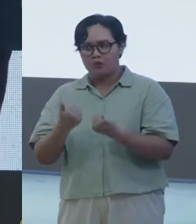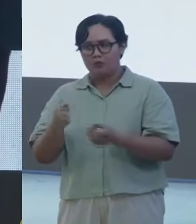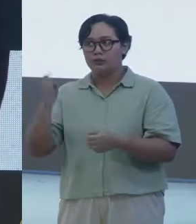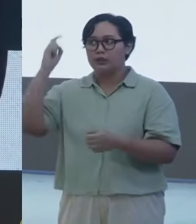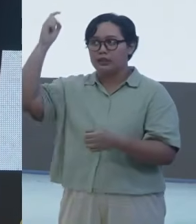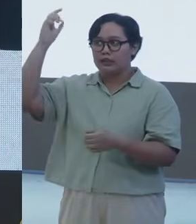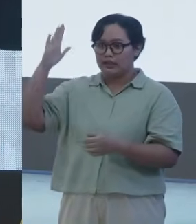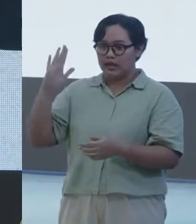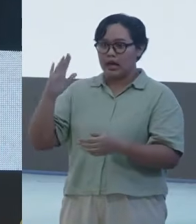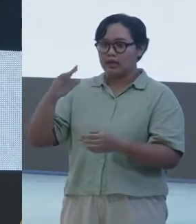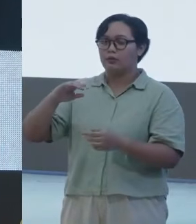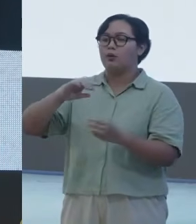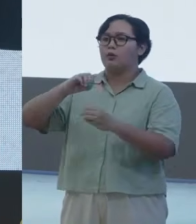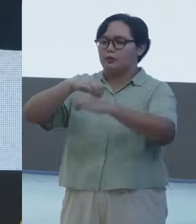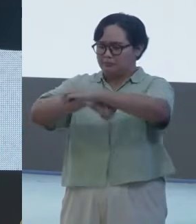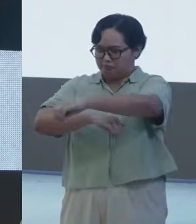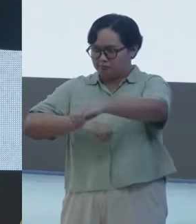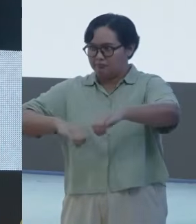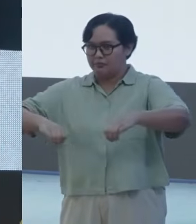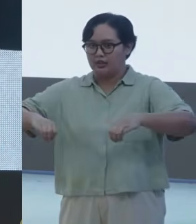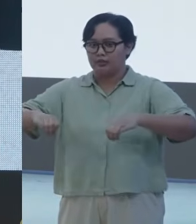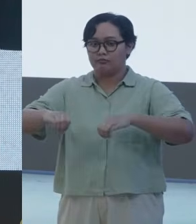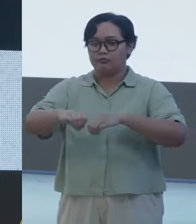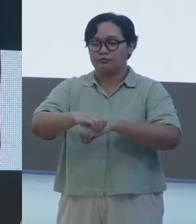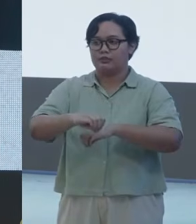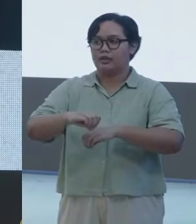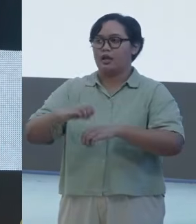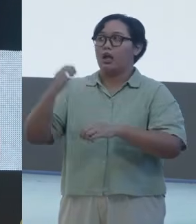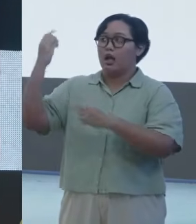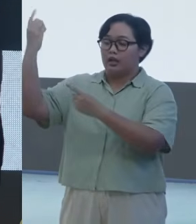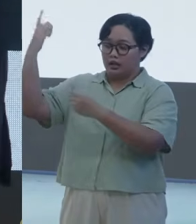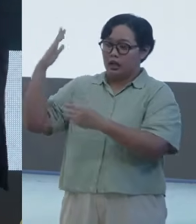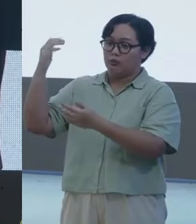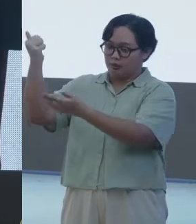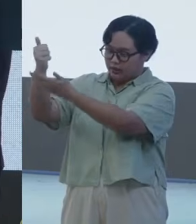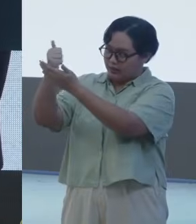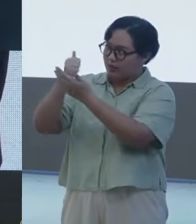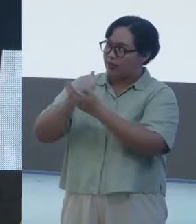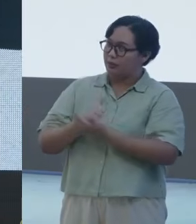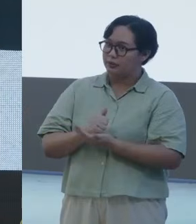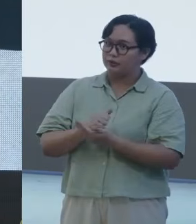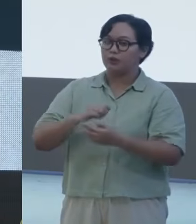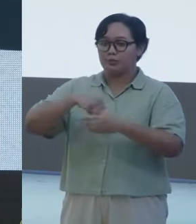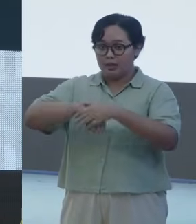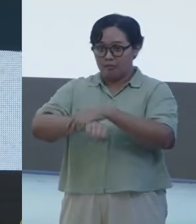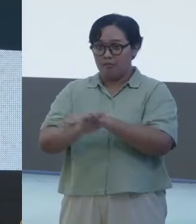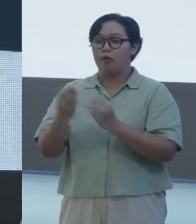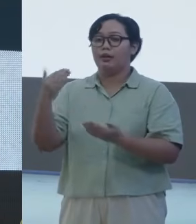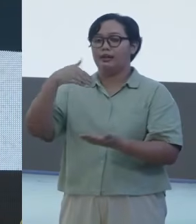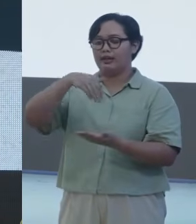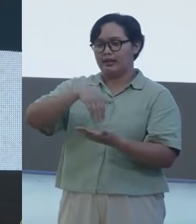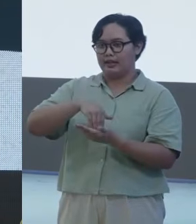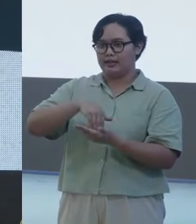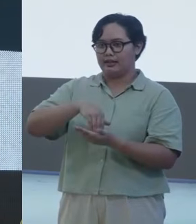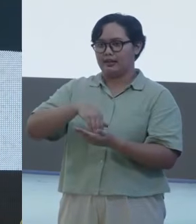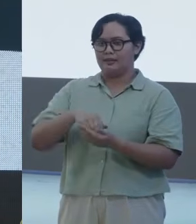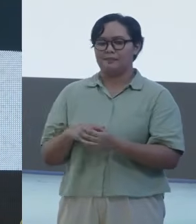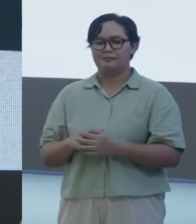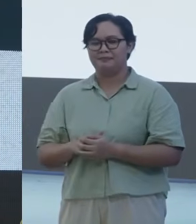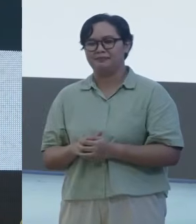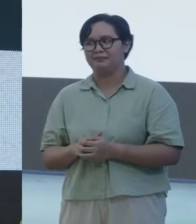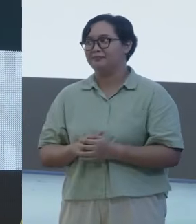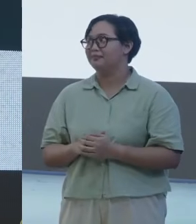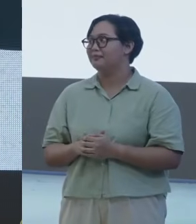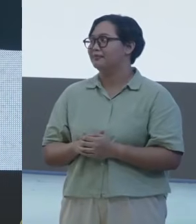again. Hindi kayo ang magbo-born again sa sarili nyo. Kasi hindi naman kayo ang nagpaanak sa sarili nyo.